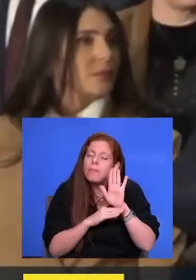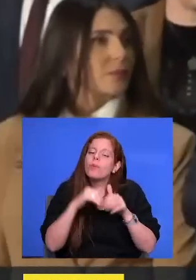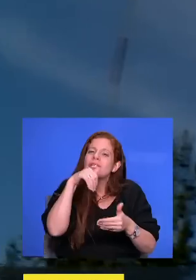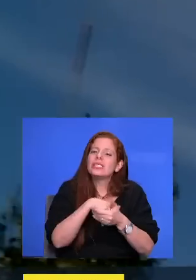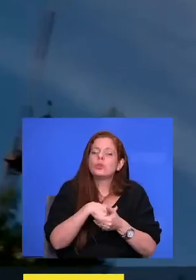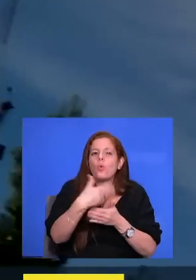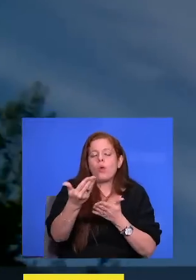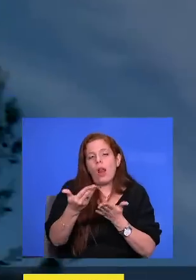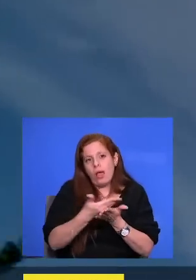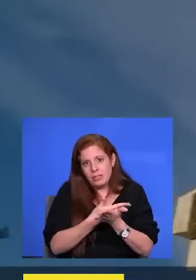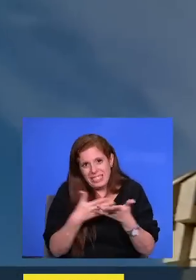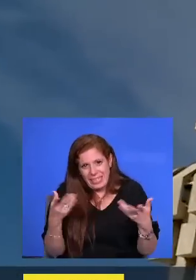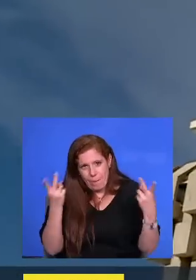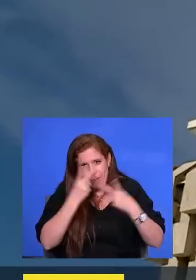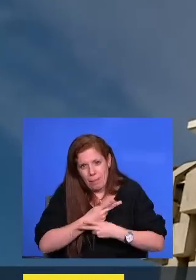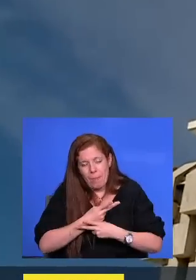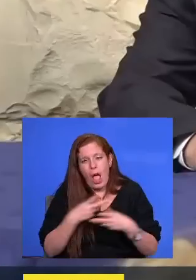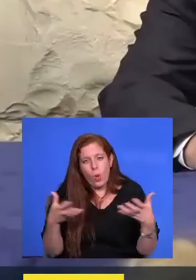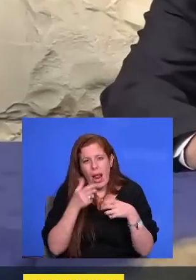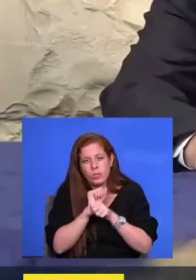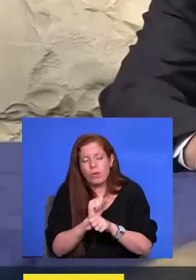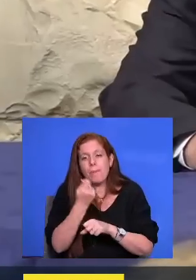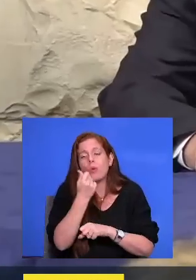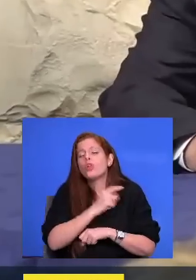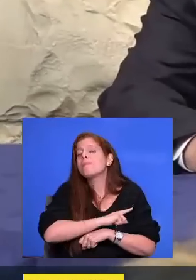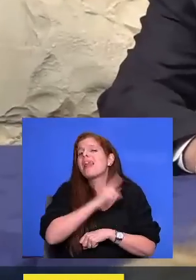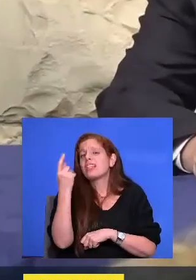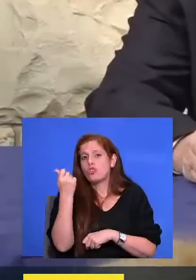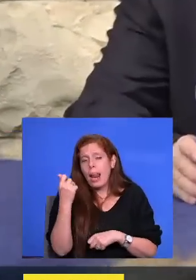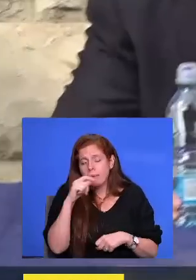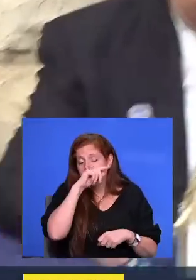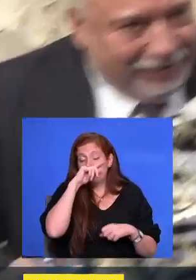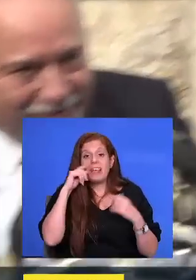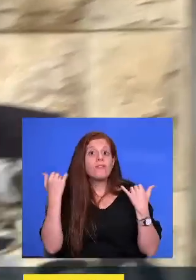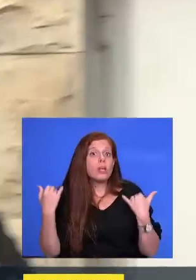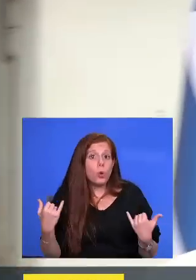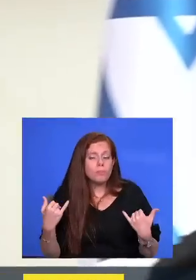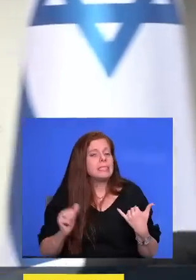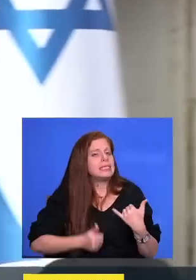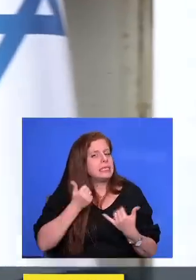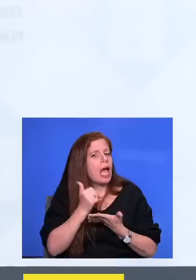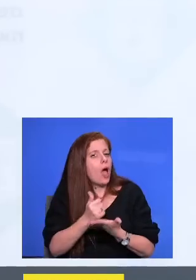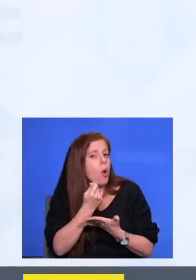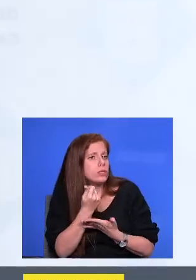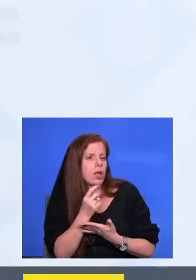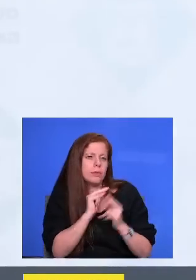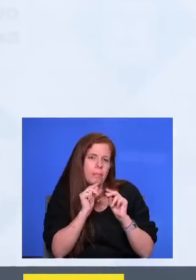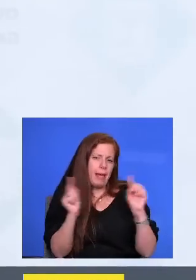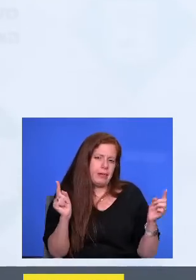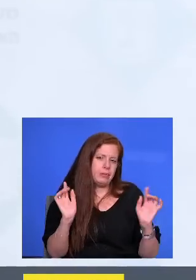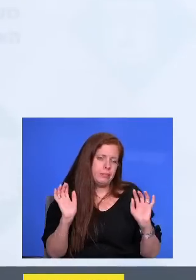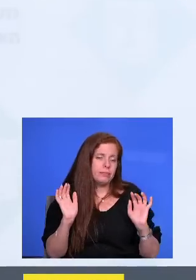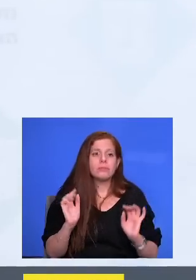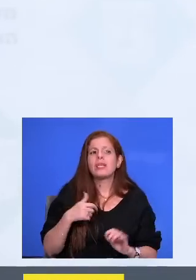הקואליציוניים בעלות מיליארדי שקלים. אבל היום שר האוצר נשמע קצת אחרת. אני אעשה כל